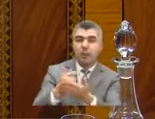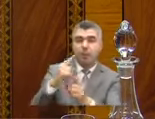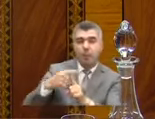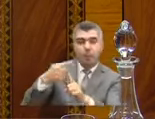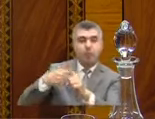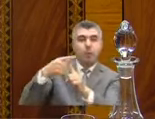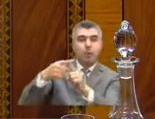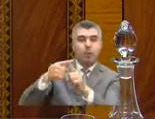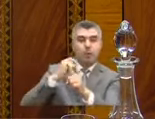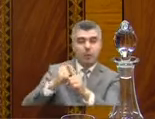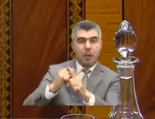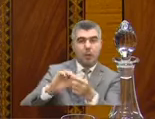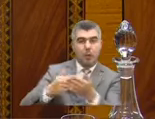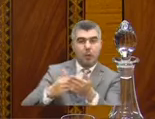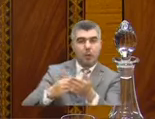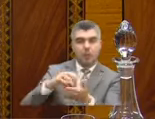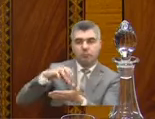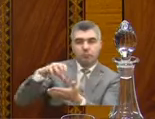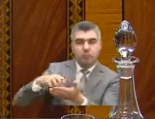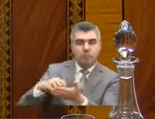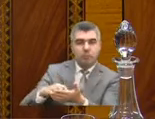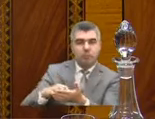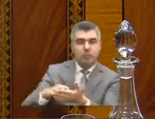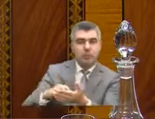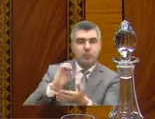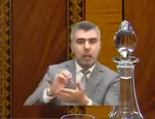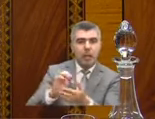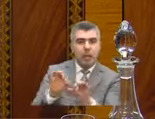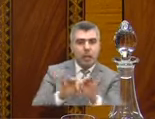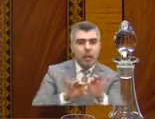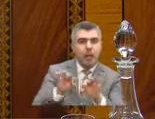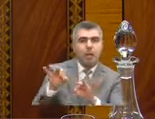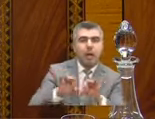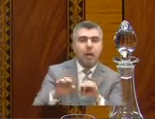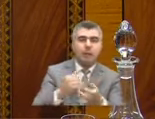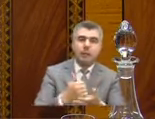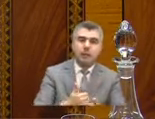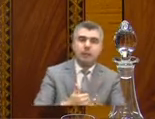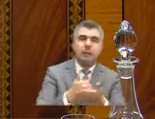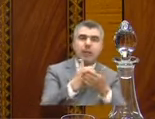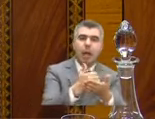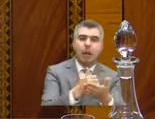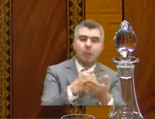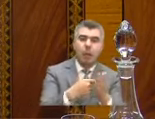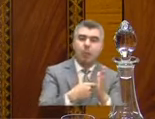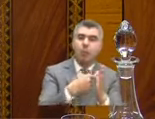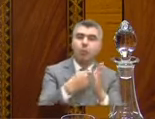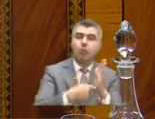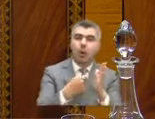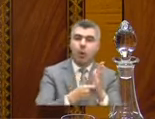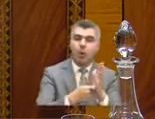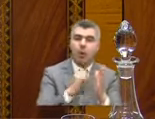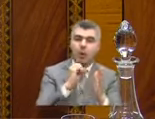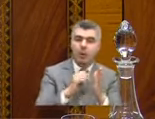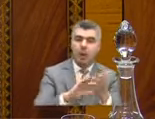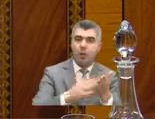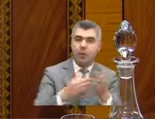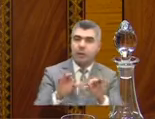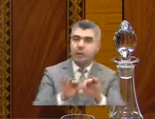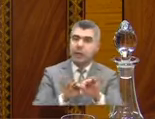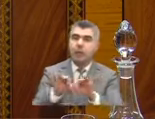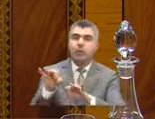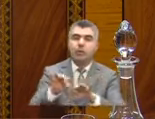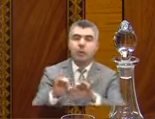بهدف إنعاش القطاعات الواعدة إلى جانب إجراءات الدعم الخاصة بالمشاريع ذات الطابع الاستراتيجي.